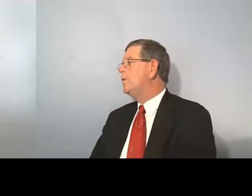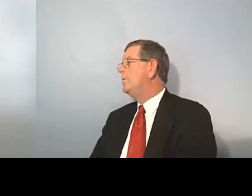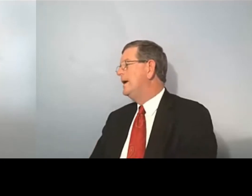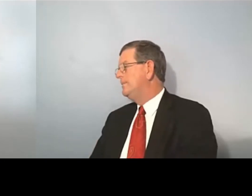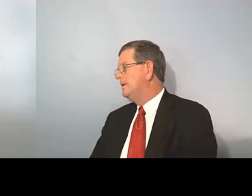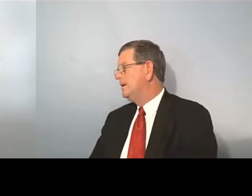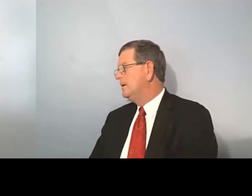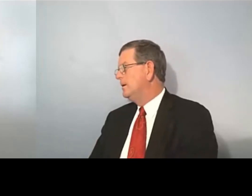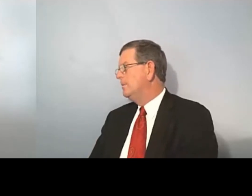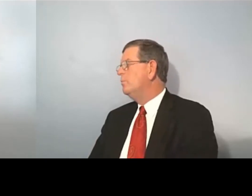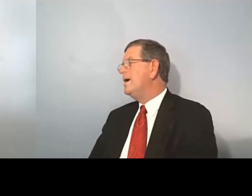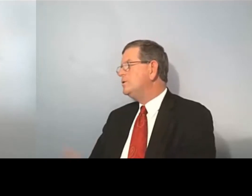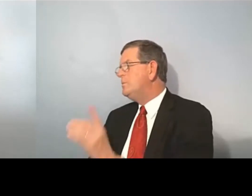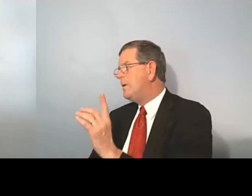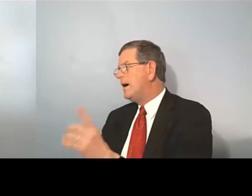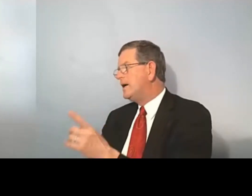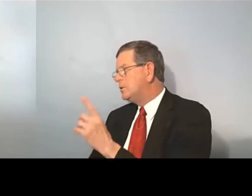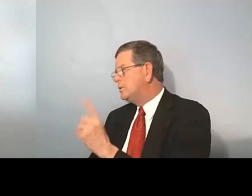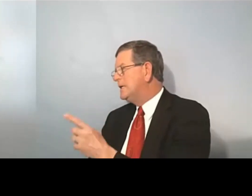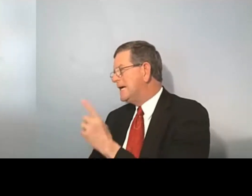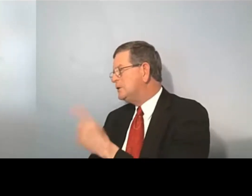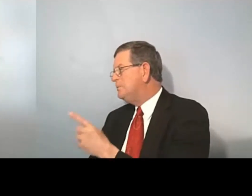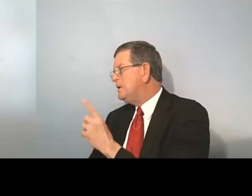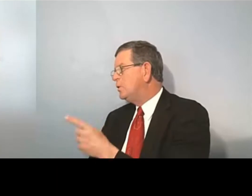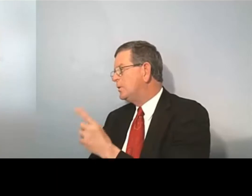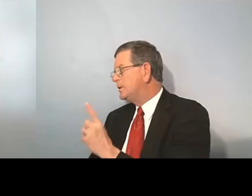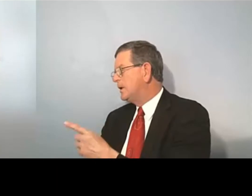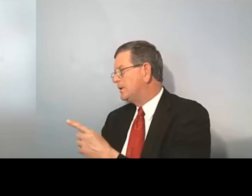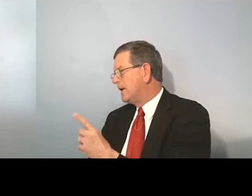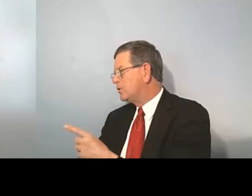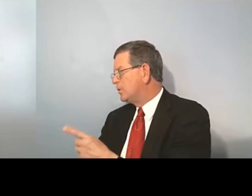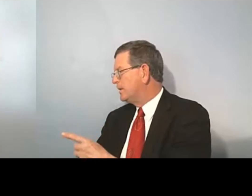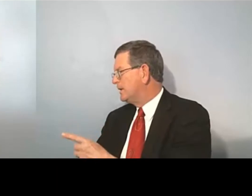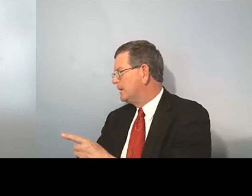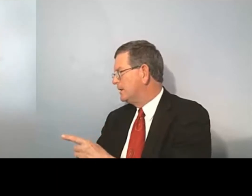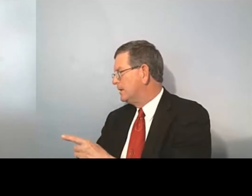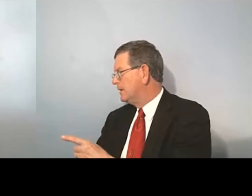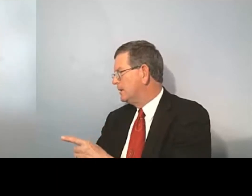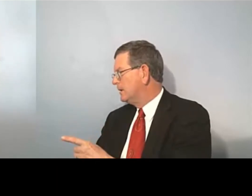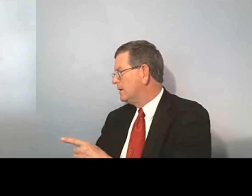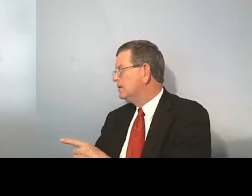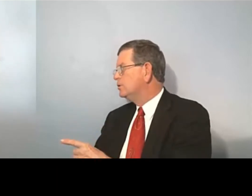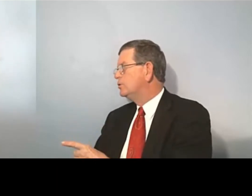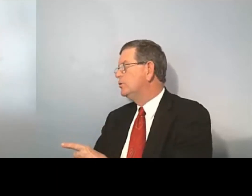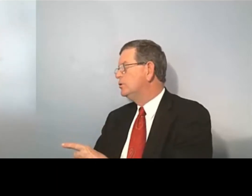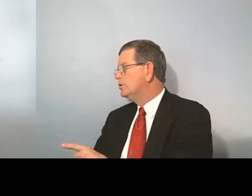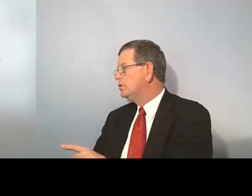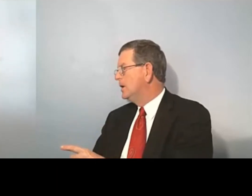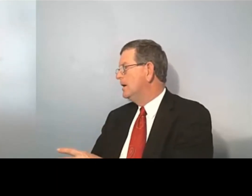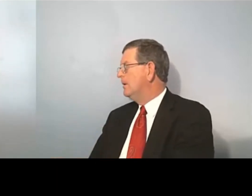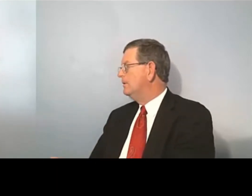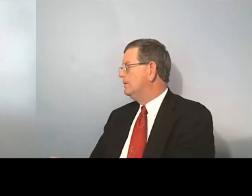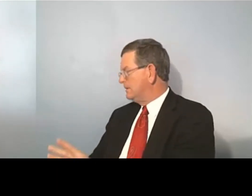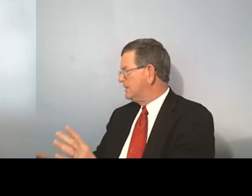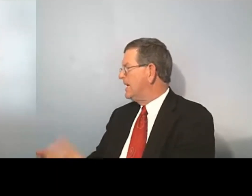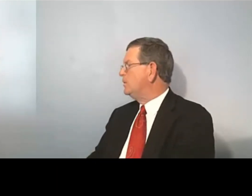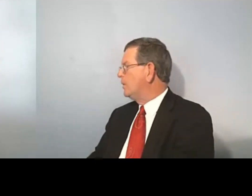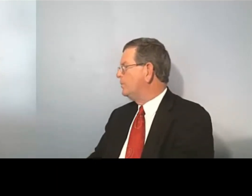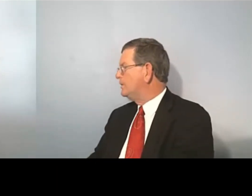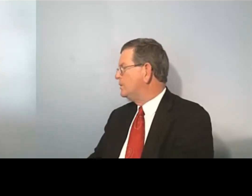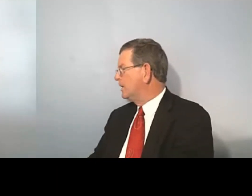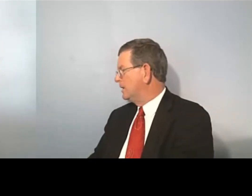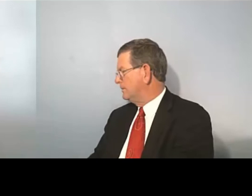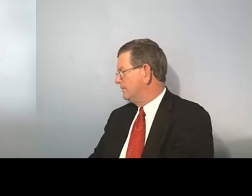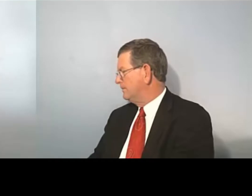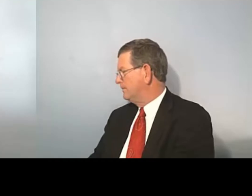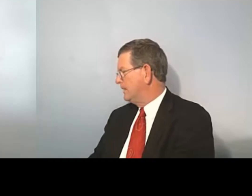le problème? Moi, je parle Non, je que ne tu gaspille pas gaspilles mon ton temps. temps dans la journée. Si. Bon, quel est ton